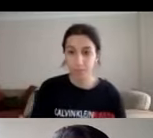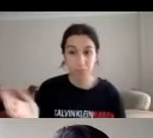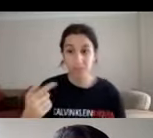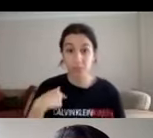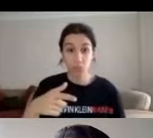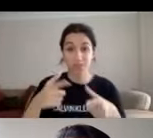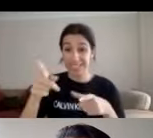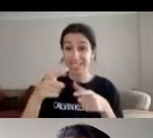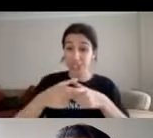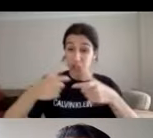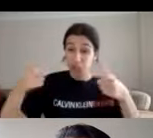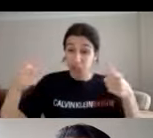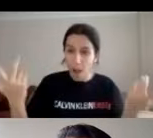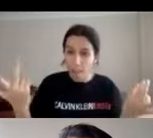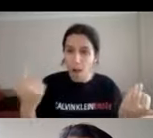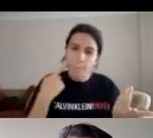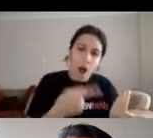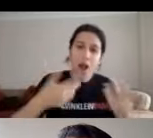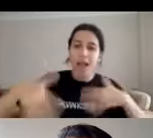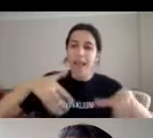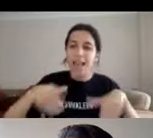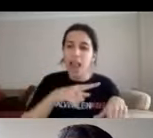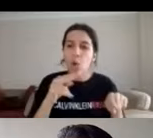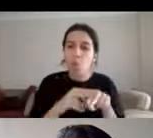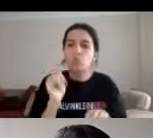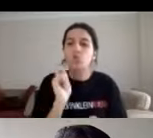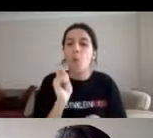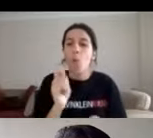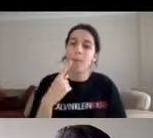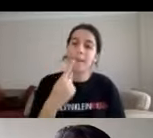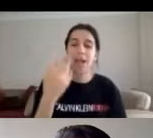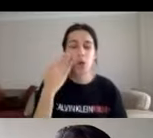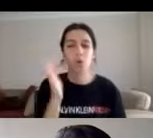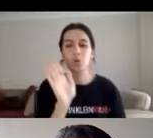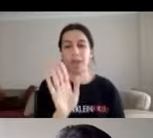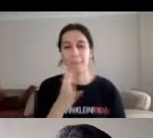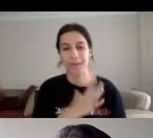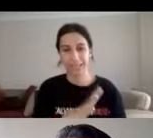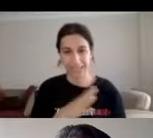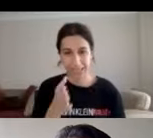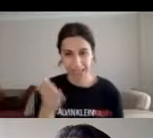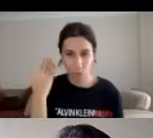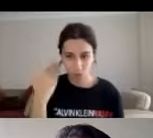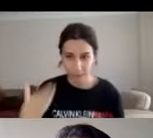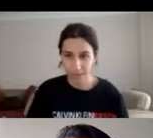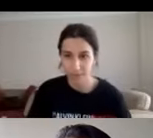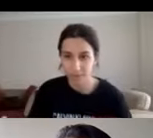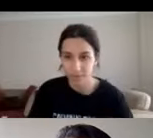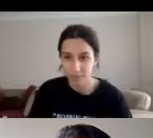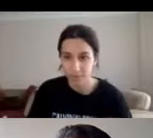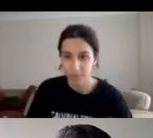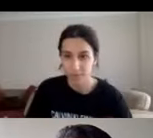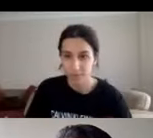uygulamalarınızın aslında engelliler tarafından kullanılırken ne kadar zorluk çıkardığını ilk elden görün diye. Etkili de oluyor bu.